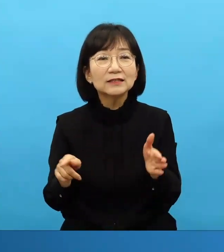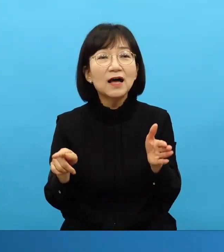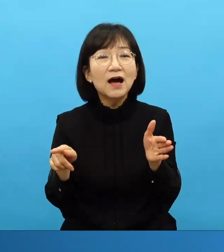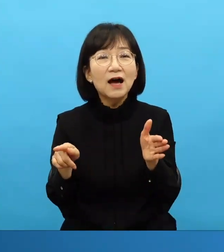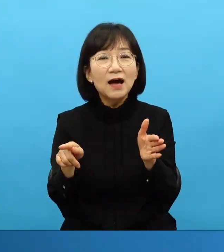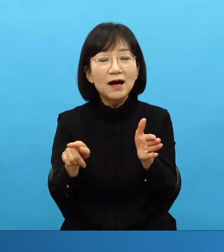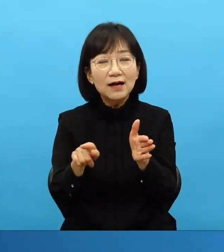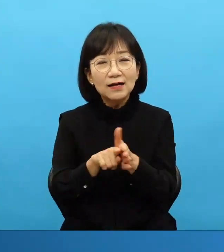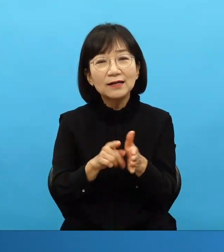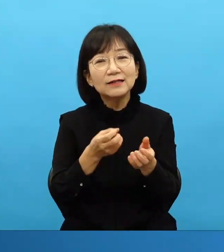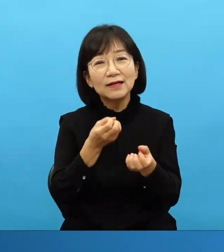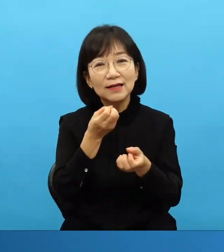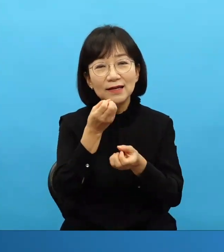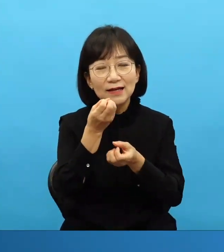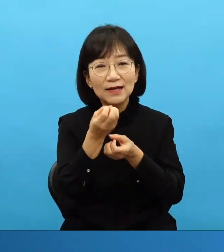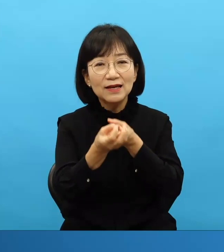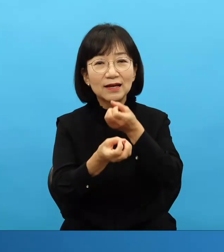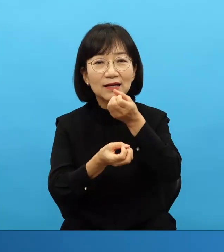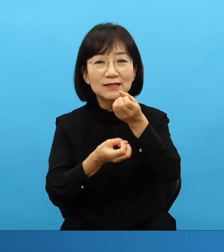이것이 나의